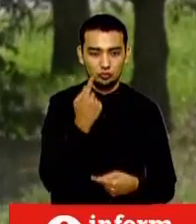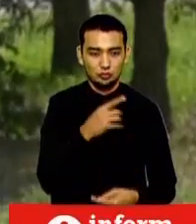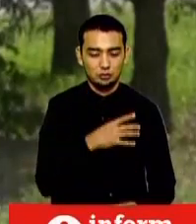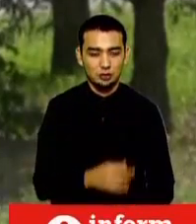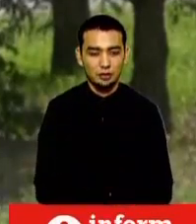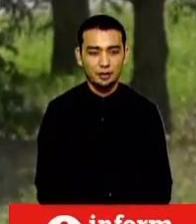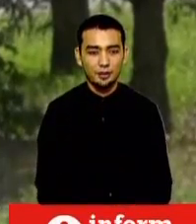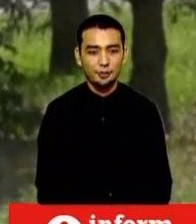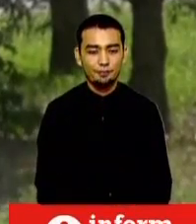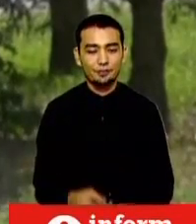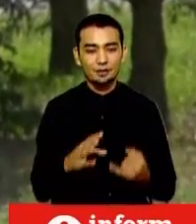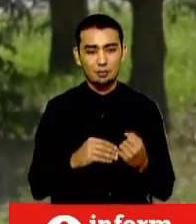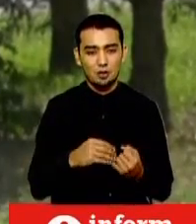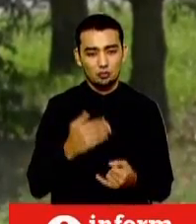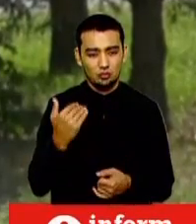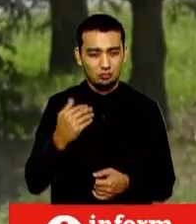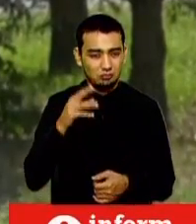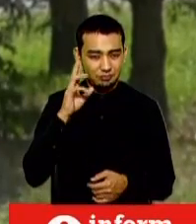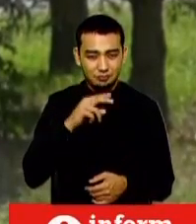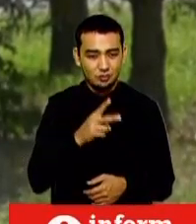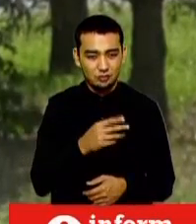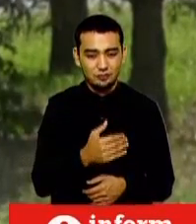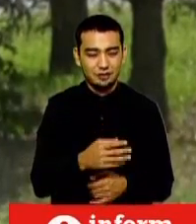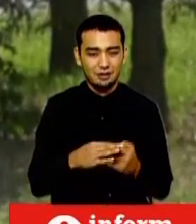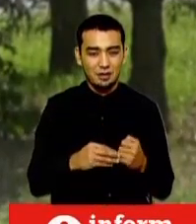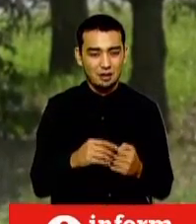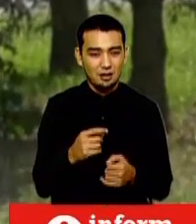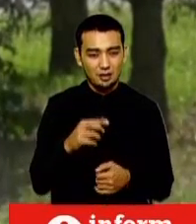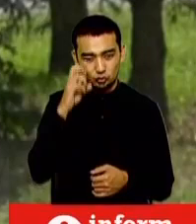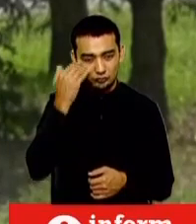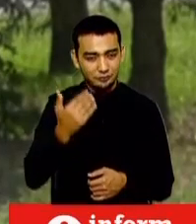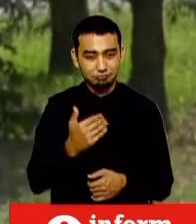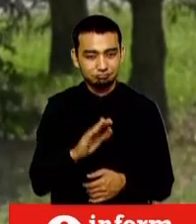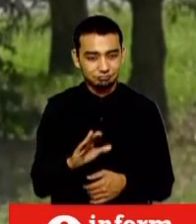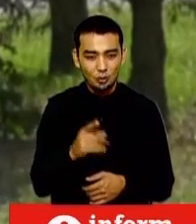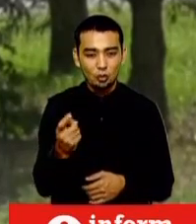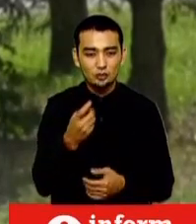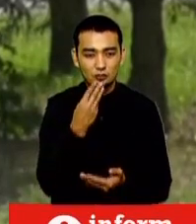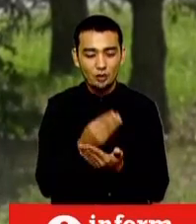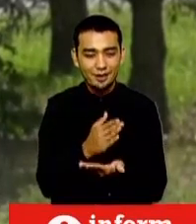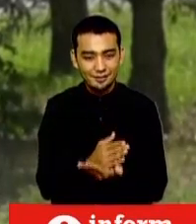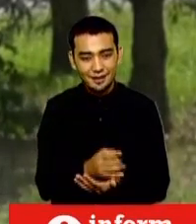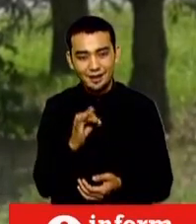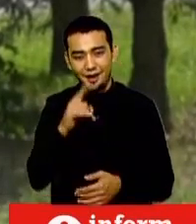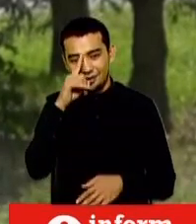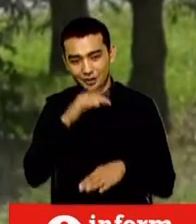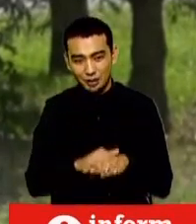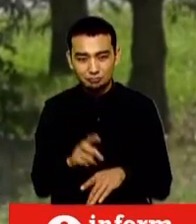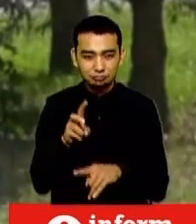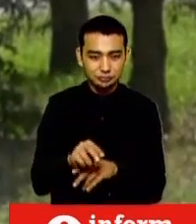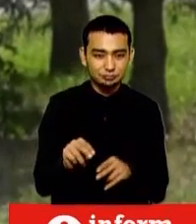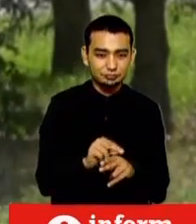Жекеменшік жерде тұрғаннан кейін енді әкімшілік оны қолданысқа алуға енді абаттандыру